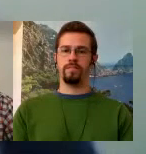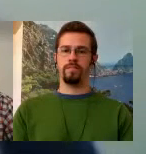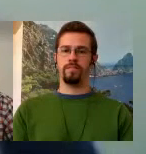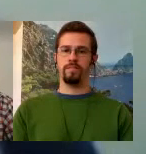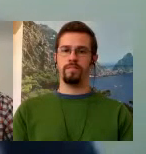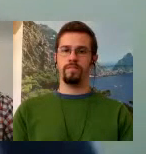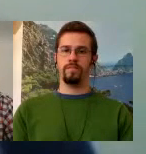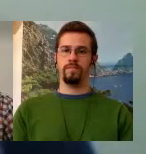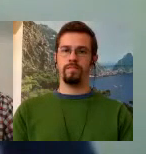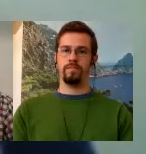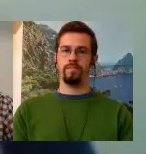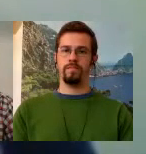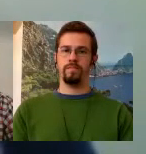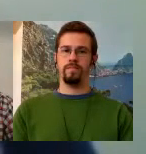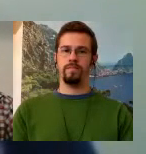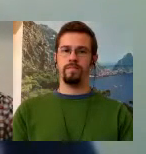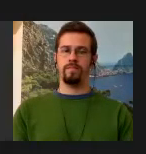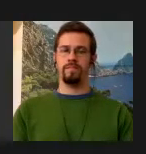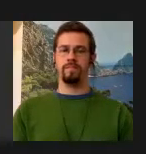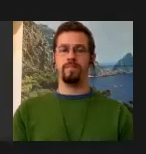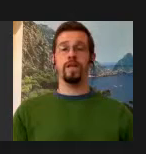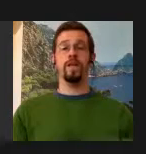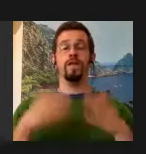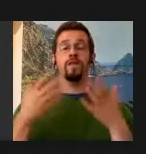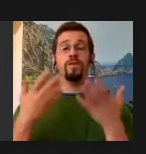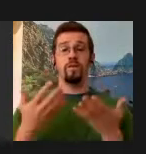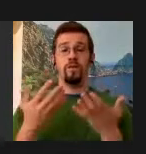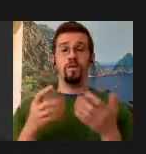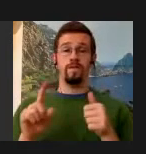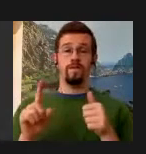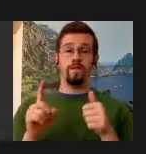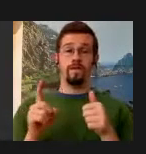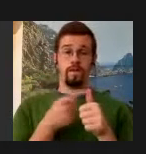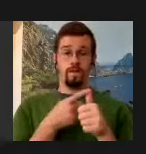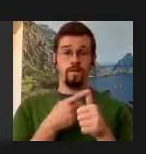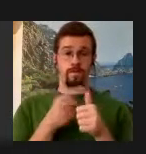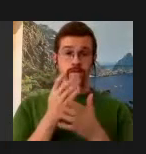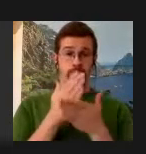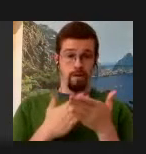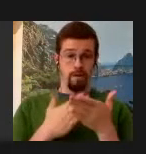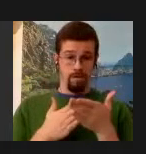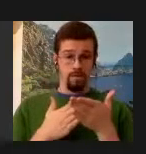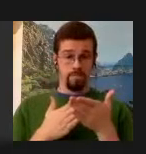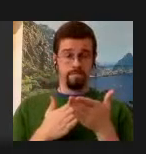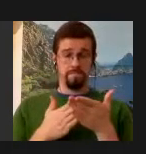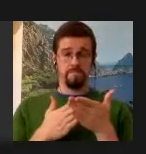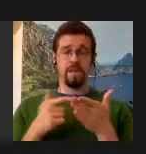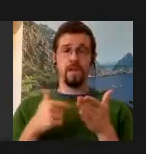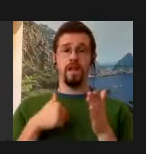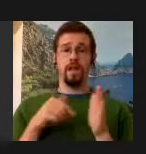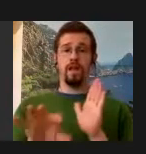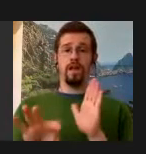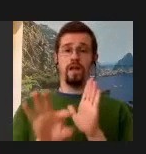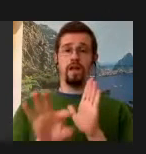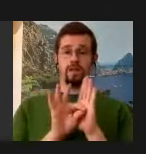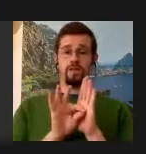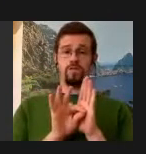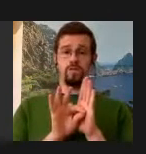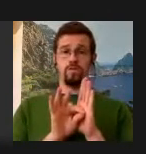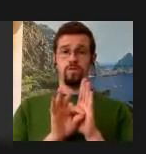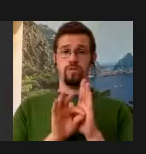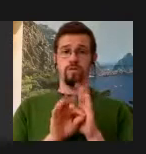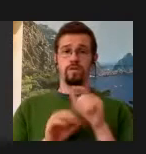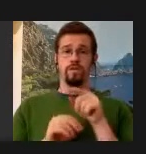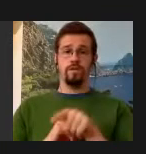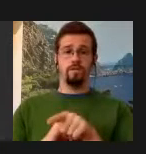تجربتي. And so in the third part I chose a school, a Tunisian school, and so this